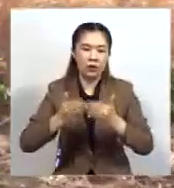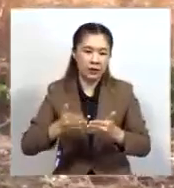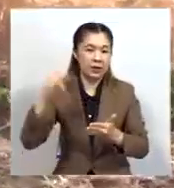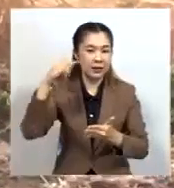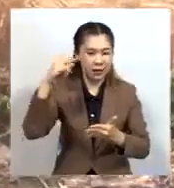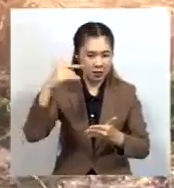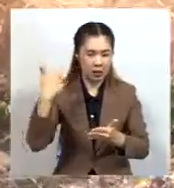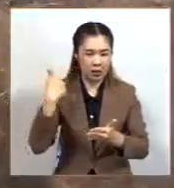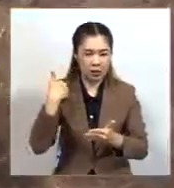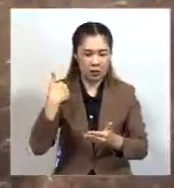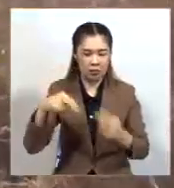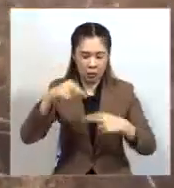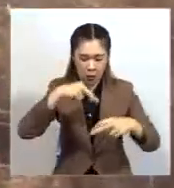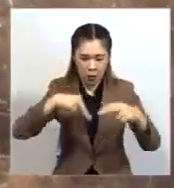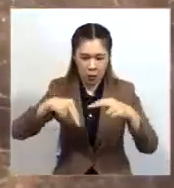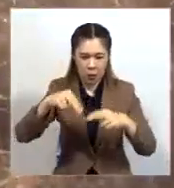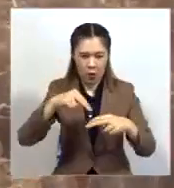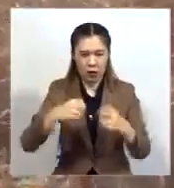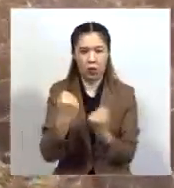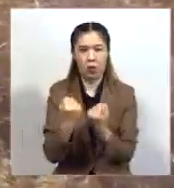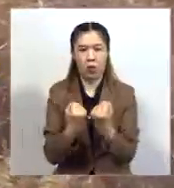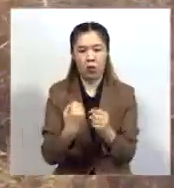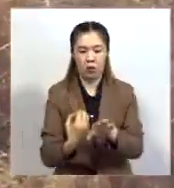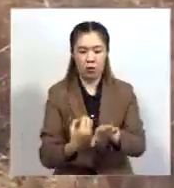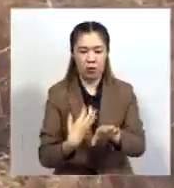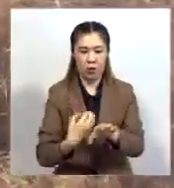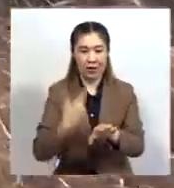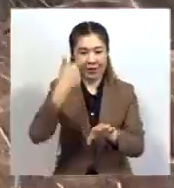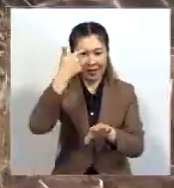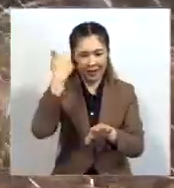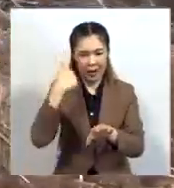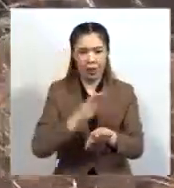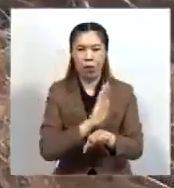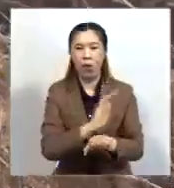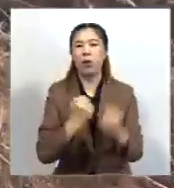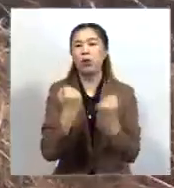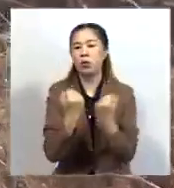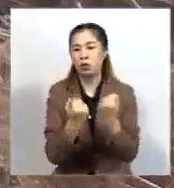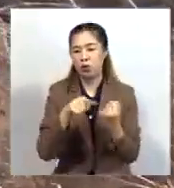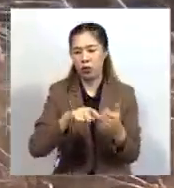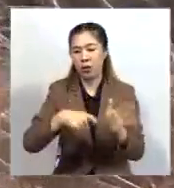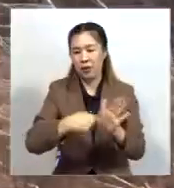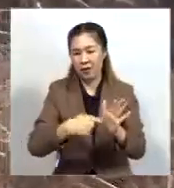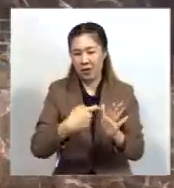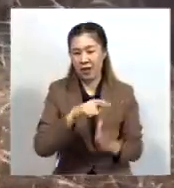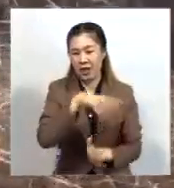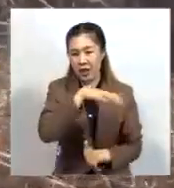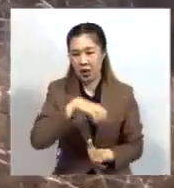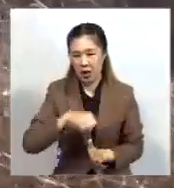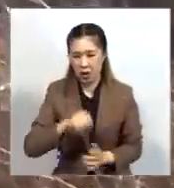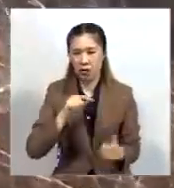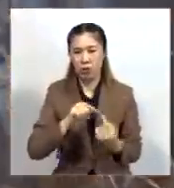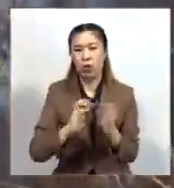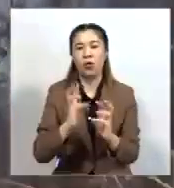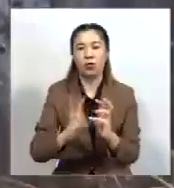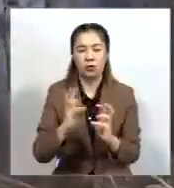ข้มข้นในการตรวจวัดควันดำของรถยนต์เพราะว่าเป็นหนึ่งสาเหตุที่ทำให้เกิดฝุ่นละอองรวมถึงควันต่าง